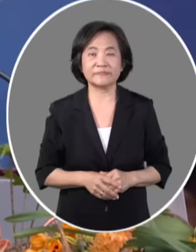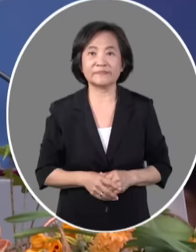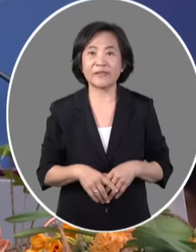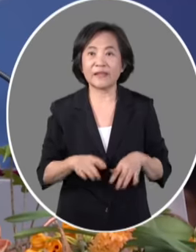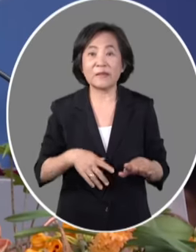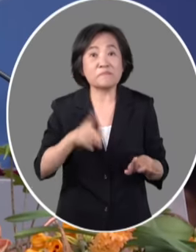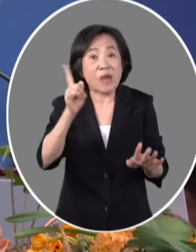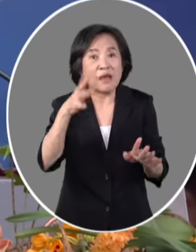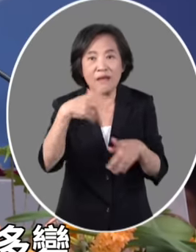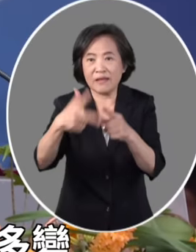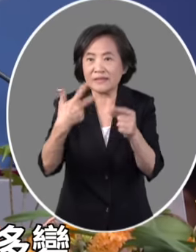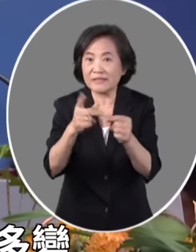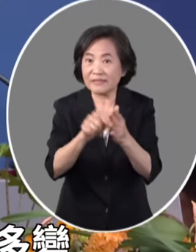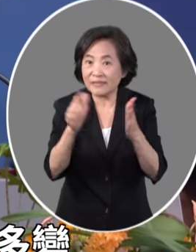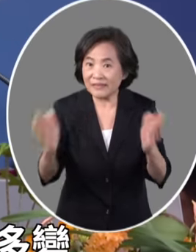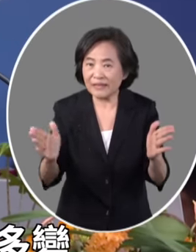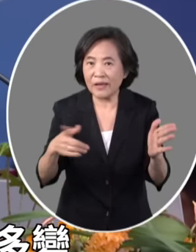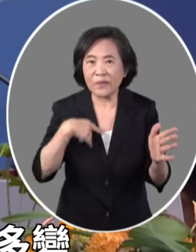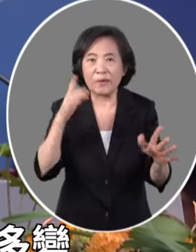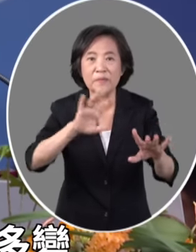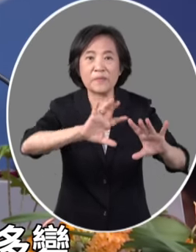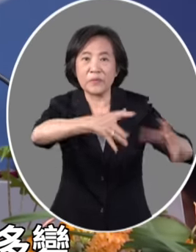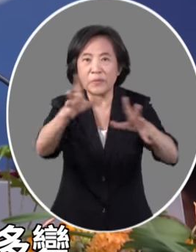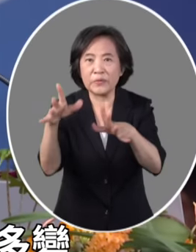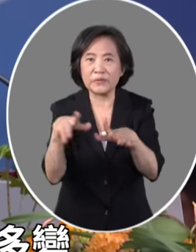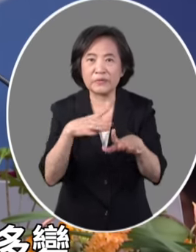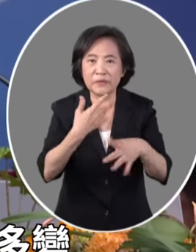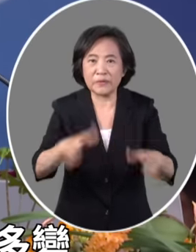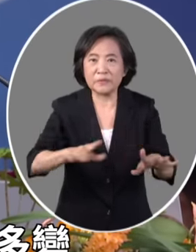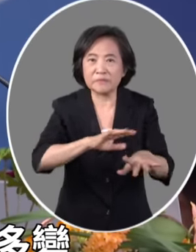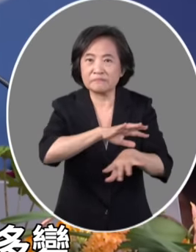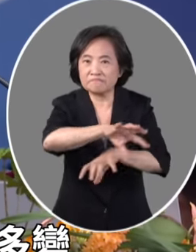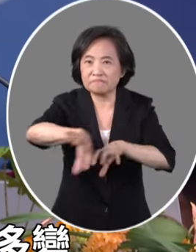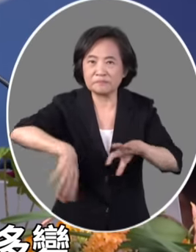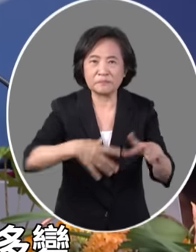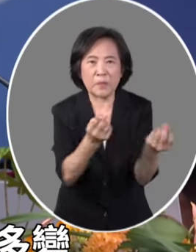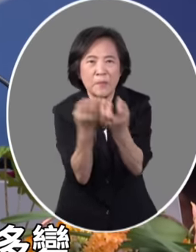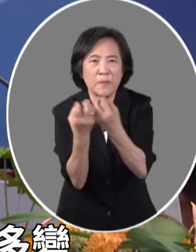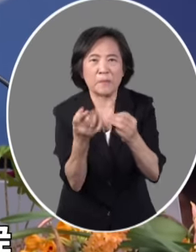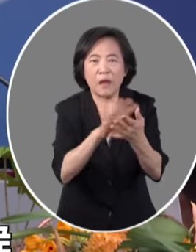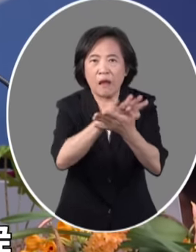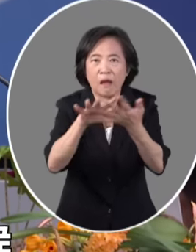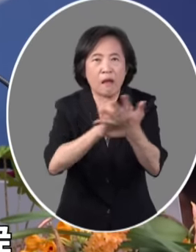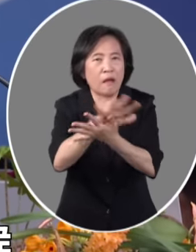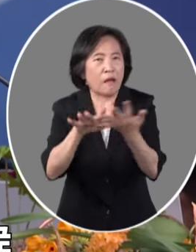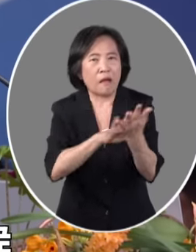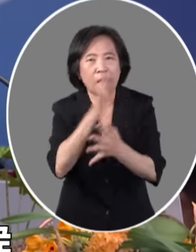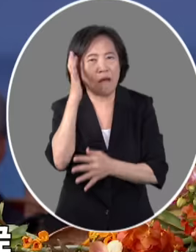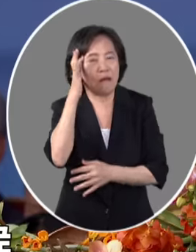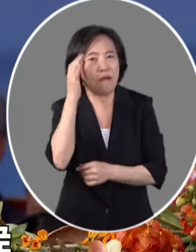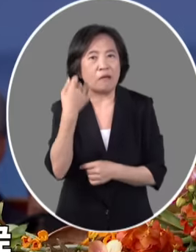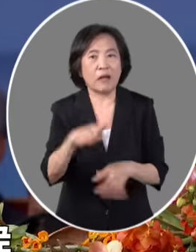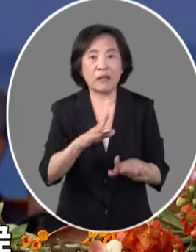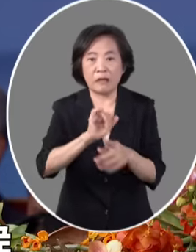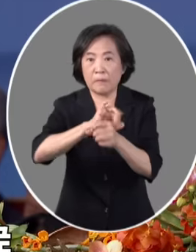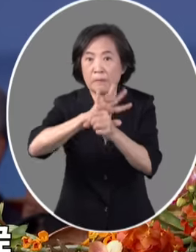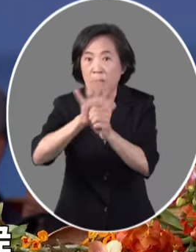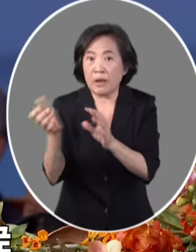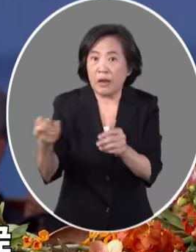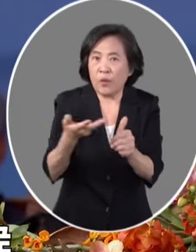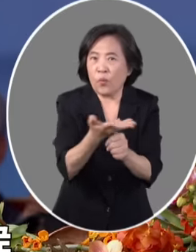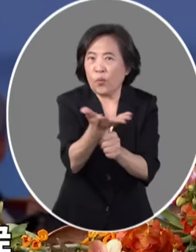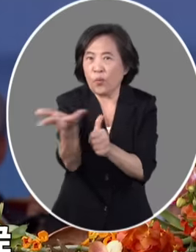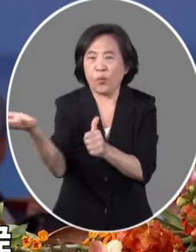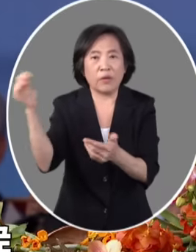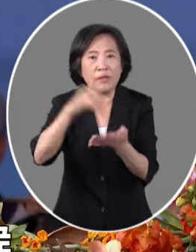尤其这7年多来，国际及区域的政经情势复杂多变，再加上百年大疫跟